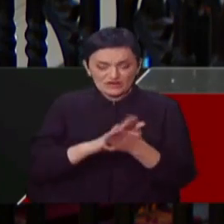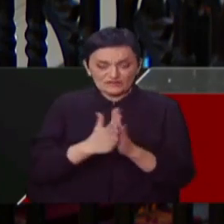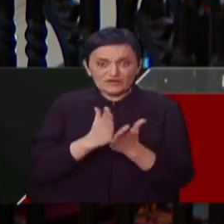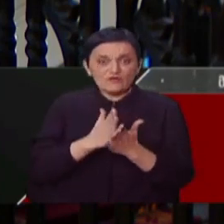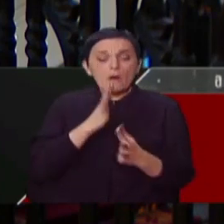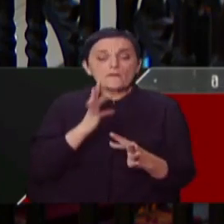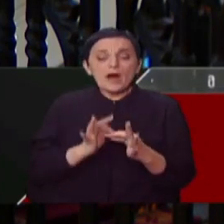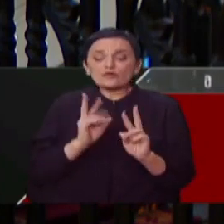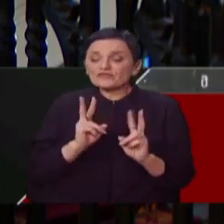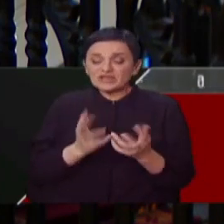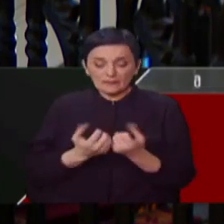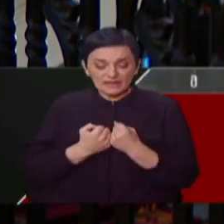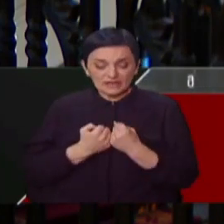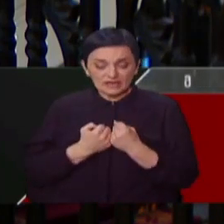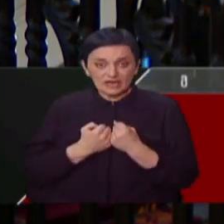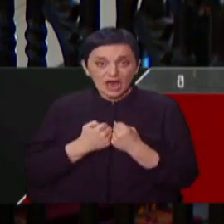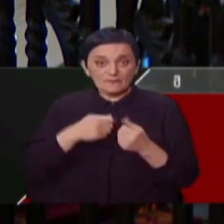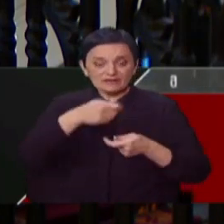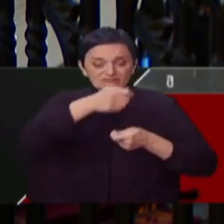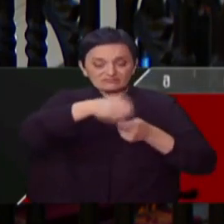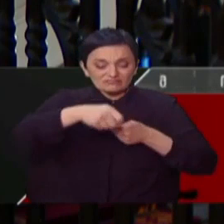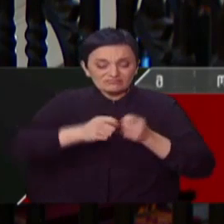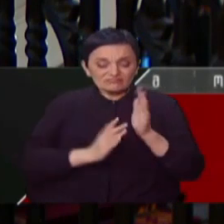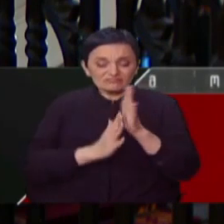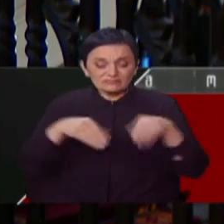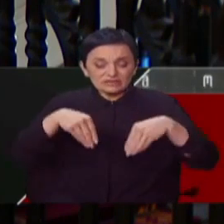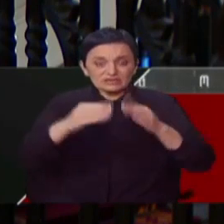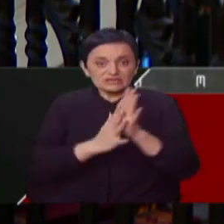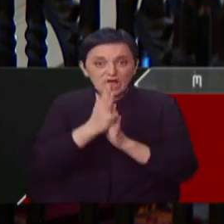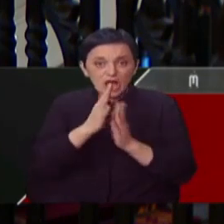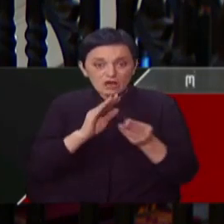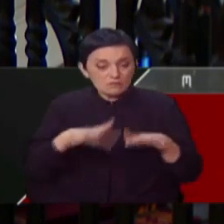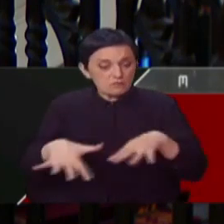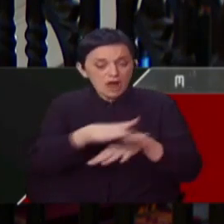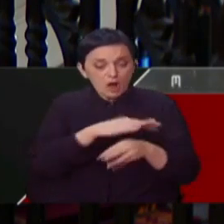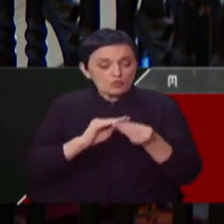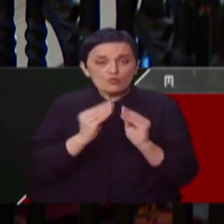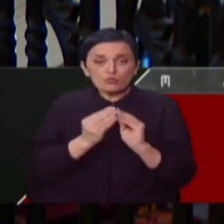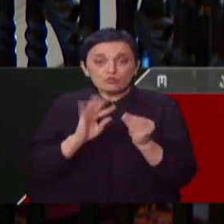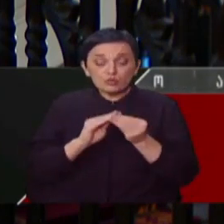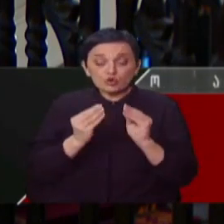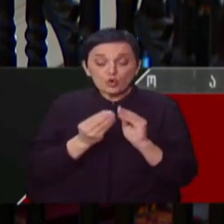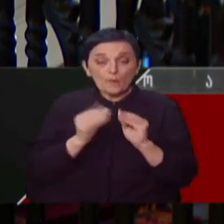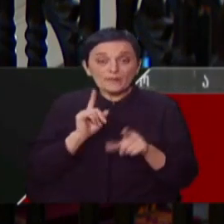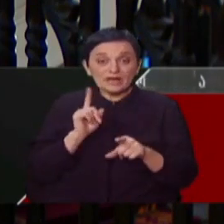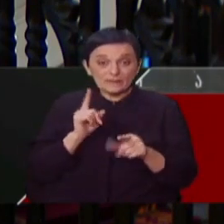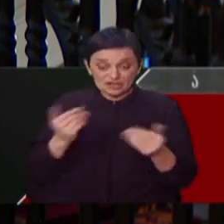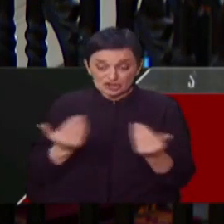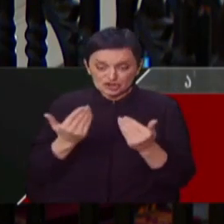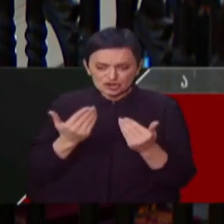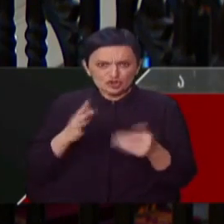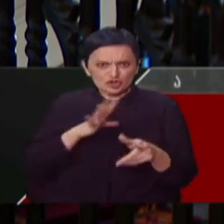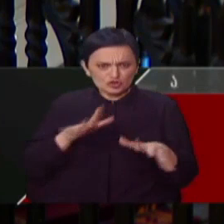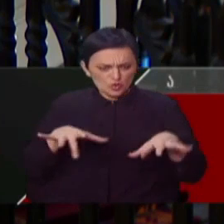pasum zgolobas, vinica, bro. Sahna, uisatesi, partobimia, bișem, cileva, chiar are problema. Asebe, problema aris, rom, ic, sadat, sitoc, cleci,